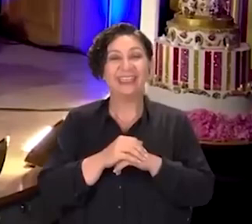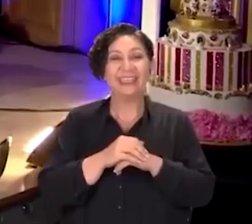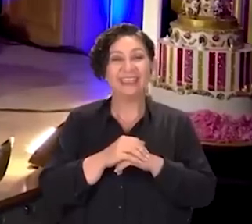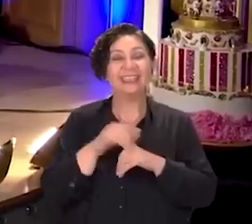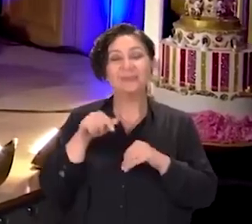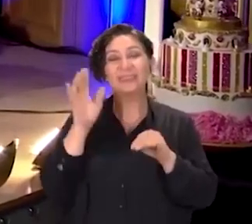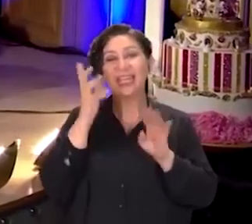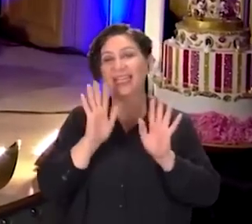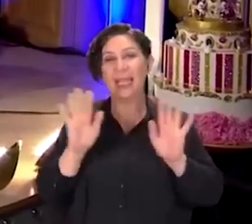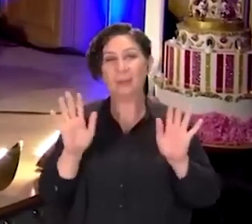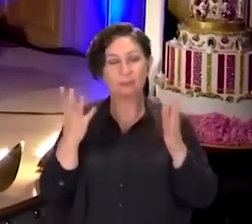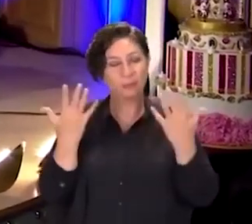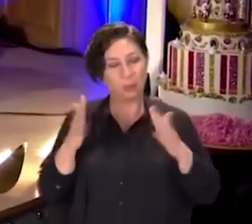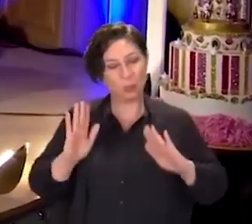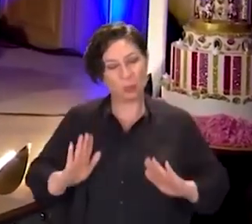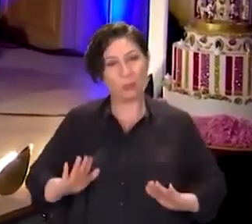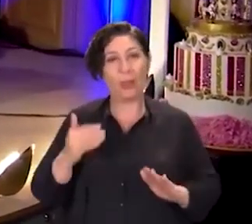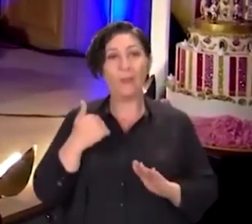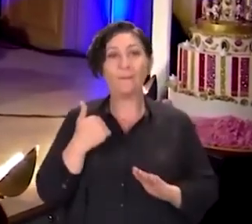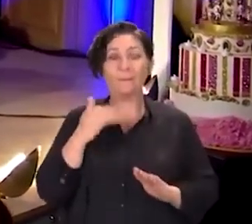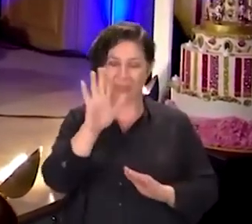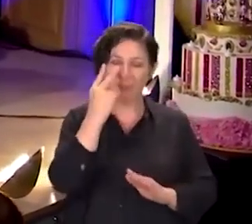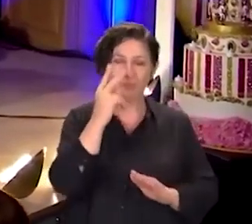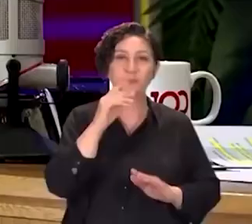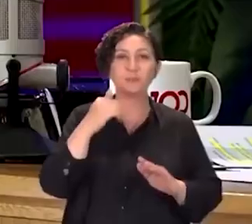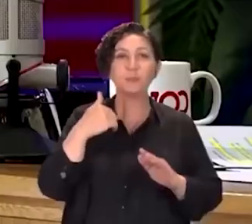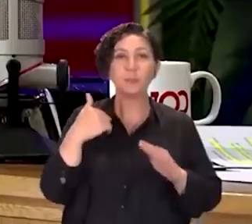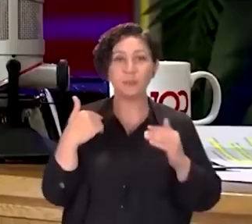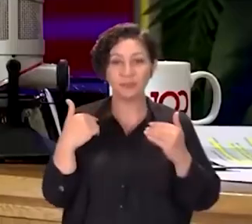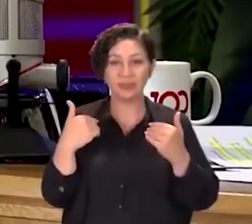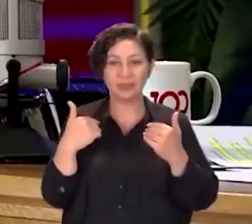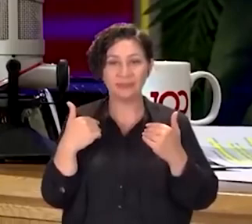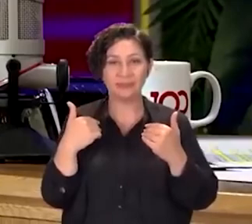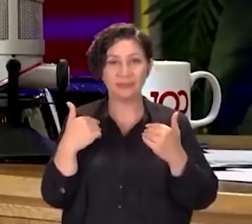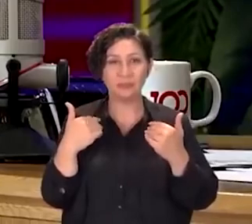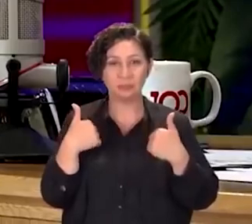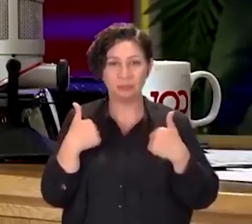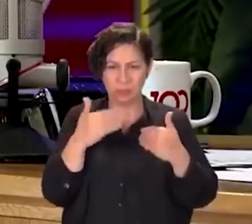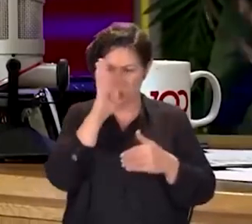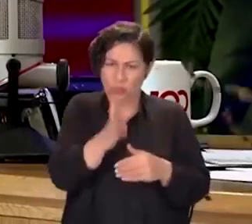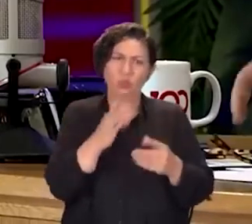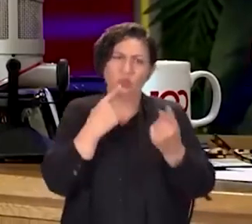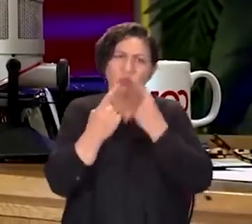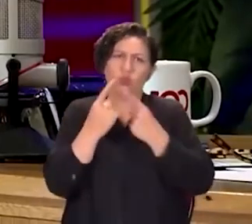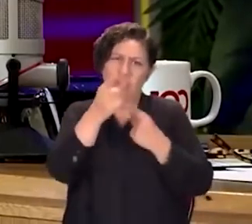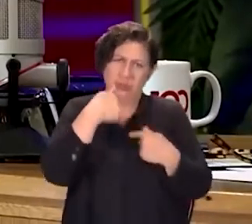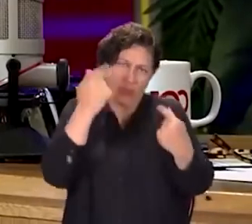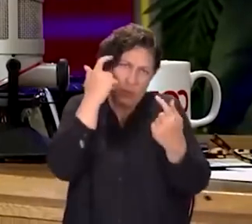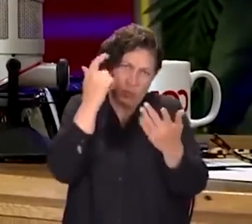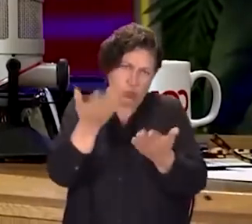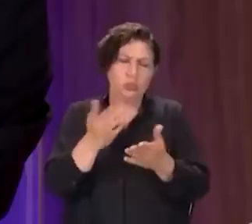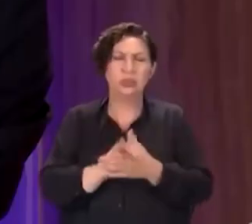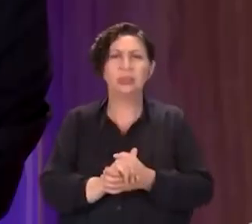Şimdi deli falan da değilim. Ben sana çok bak. Ben Doruk'un bilirsin, beni tanırsın biliyorum,